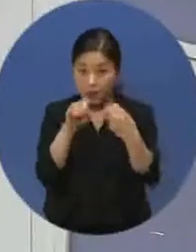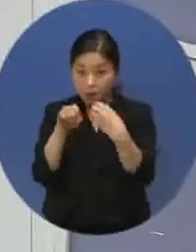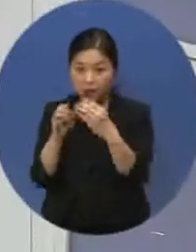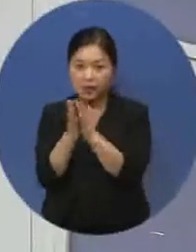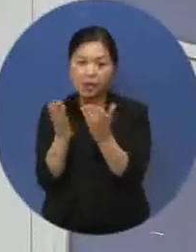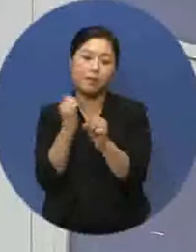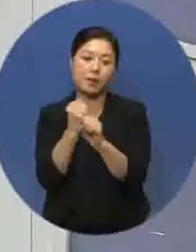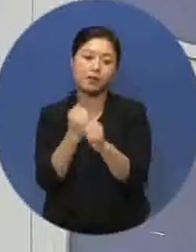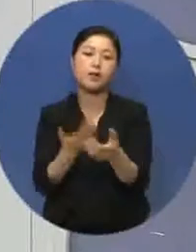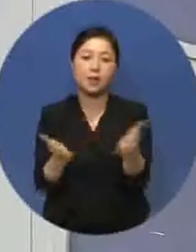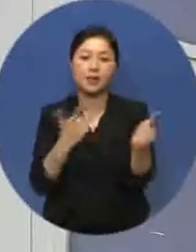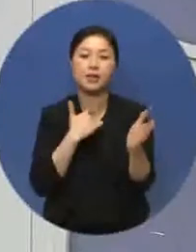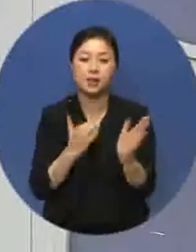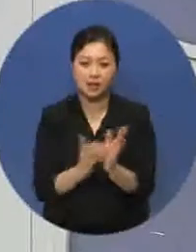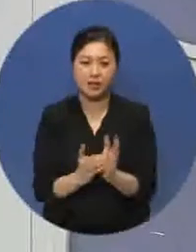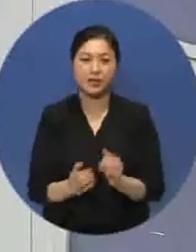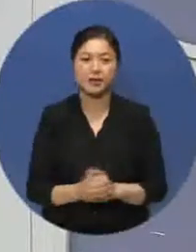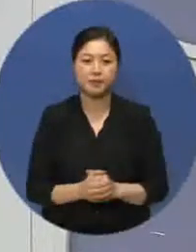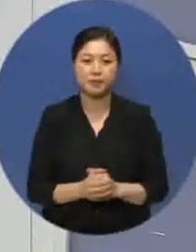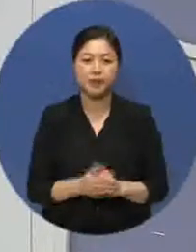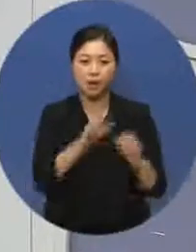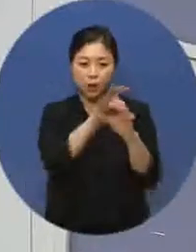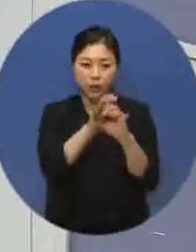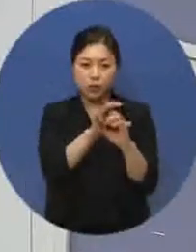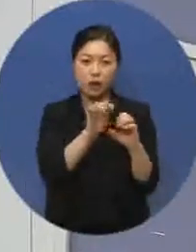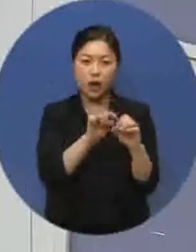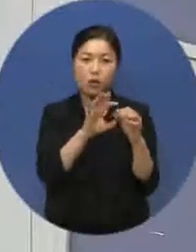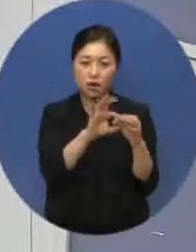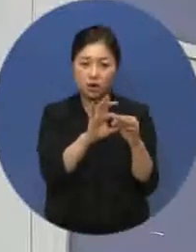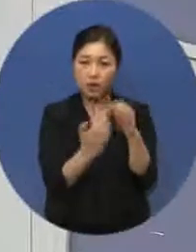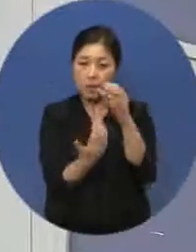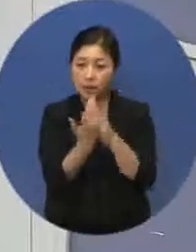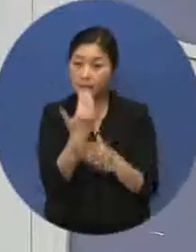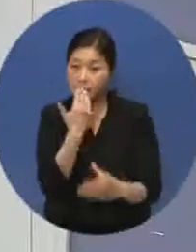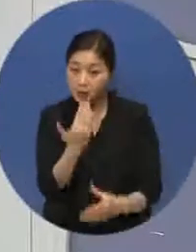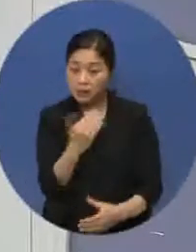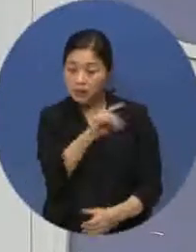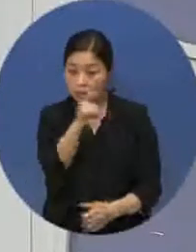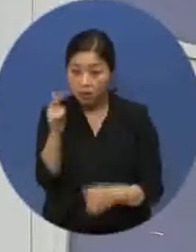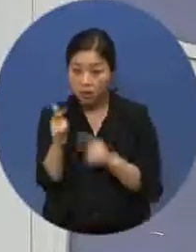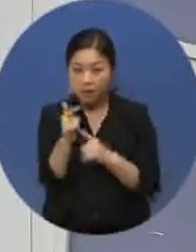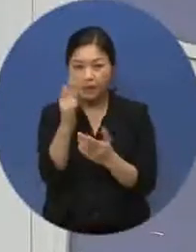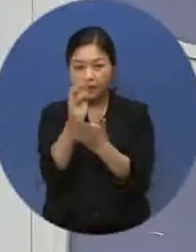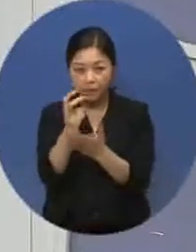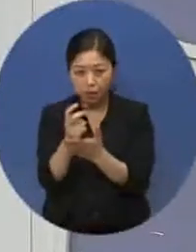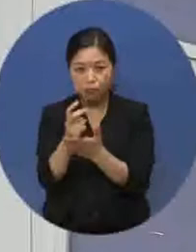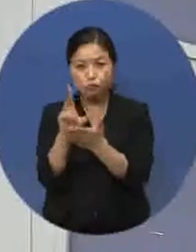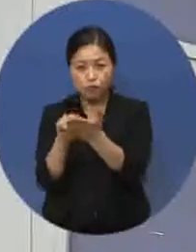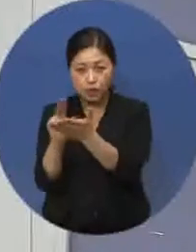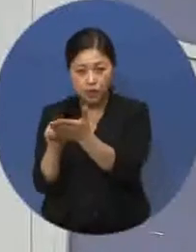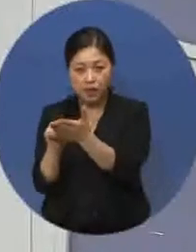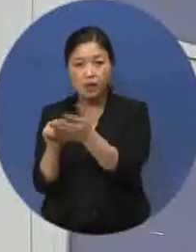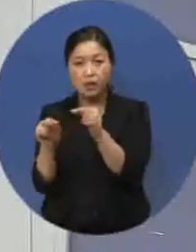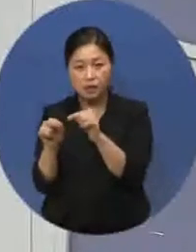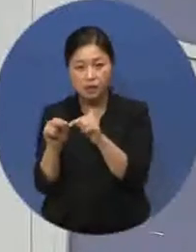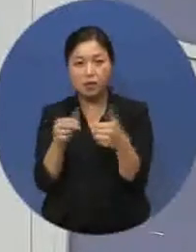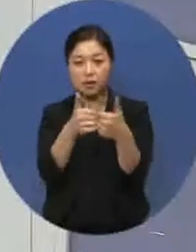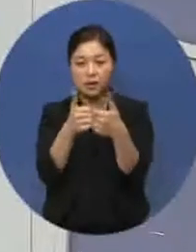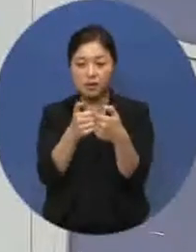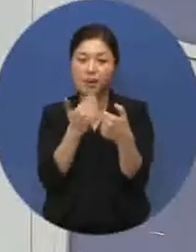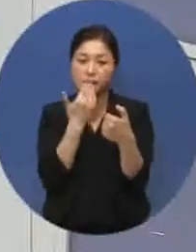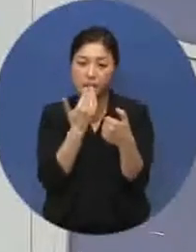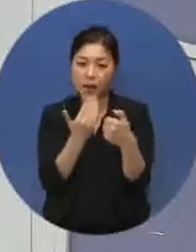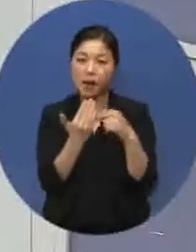만들어서 배포를 했습니다. 그래서 코로나 사태에 에서 발생할 수 있는 각종 법률적인 문제들에 대해서